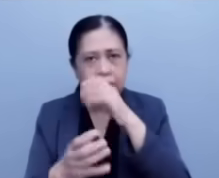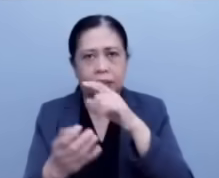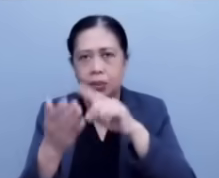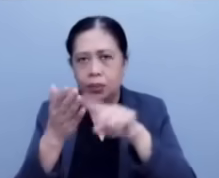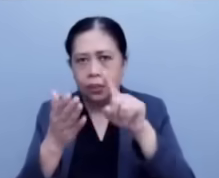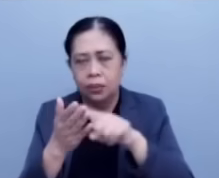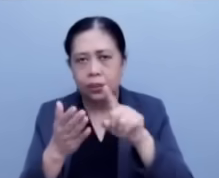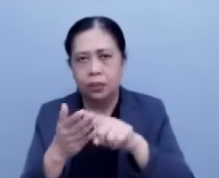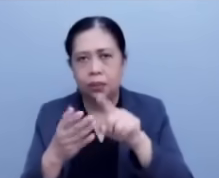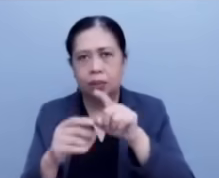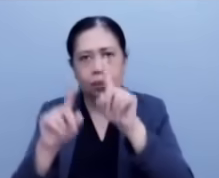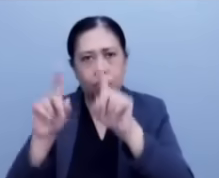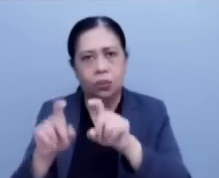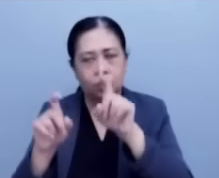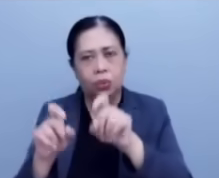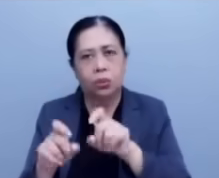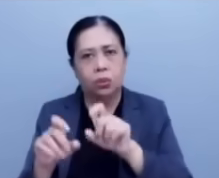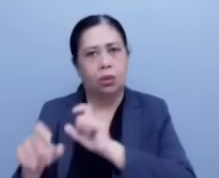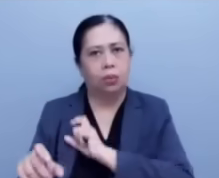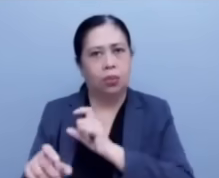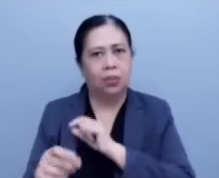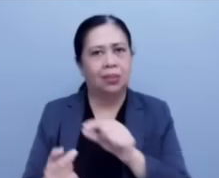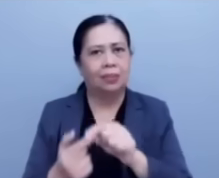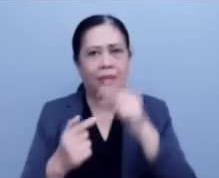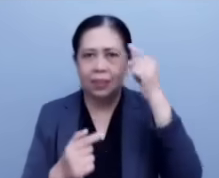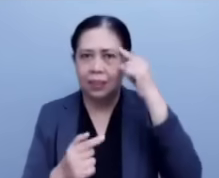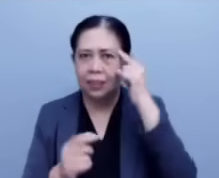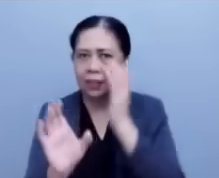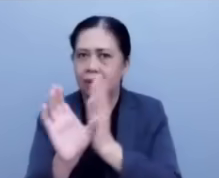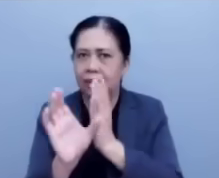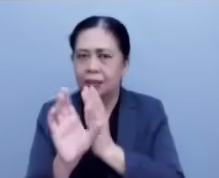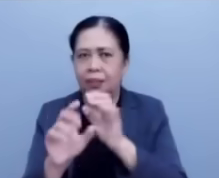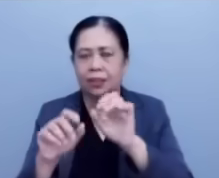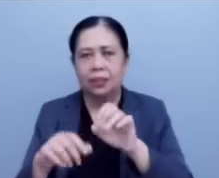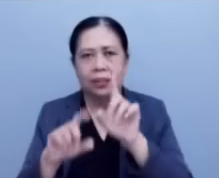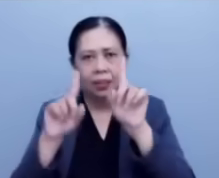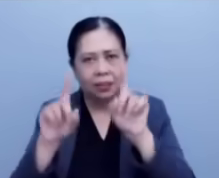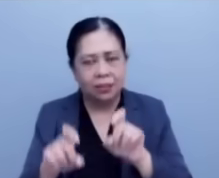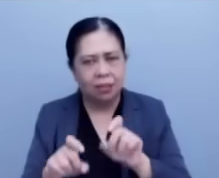yung neuropsychiatric exam. Paano po ito tutugunan ng PNP?